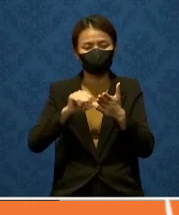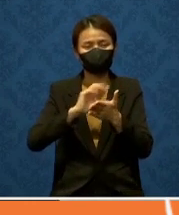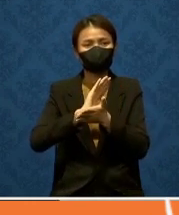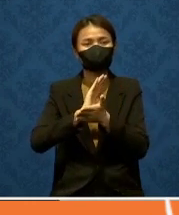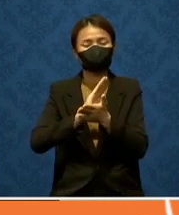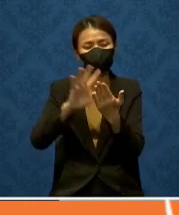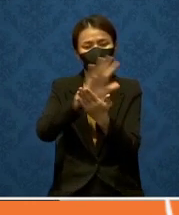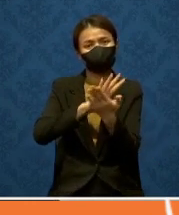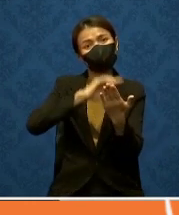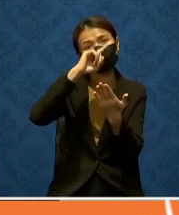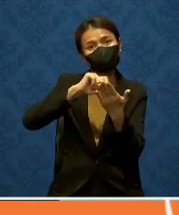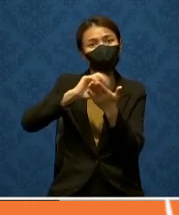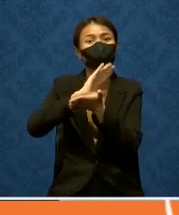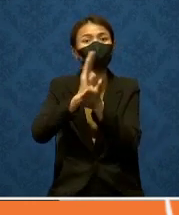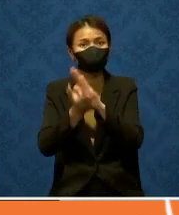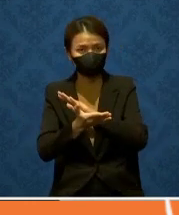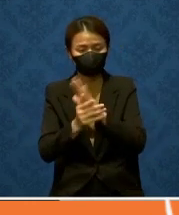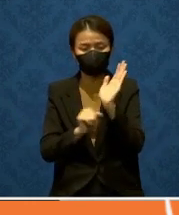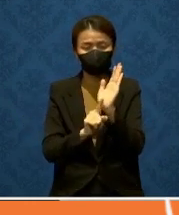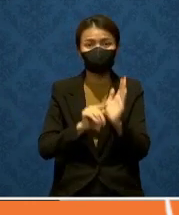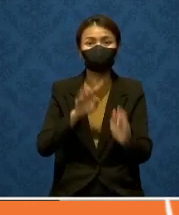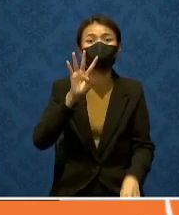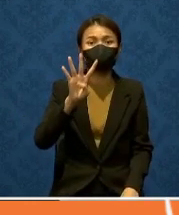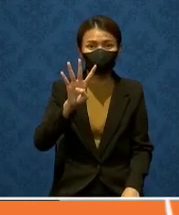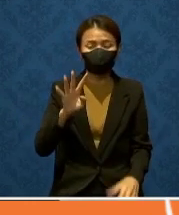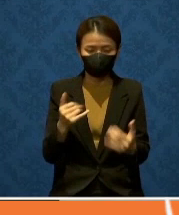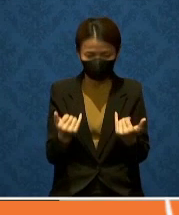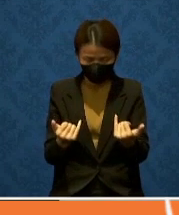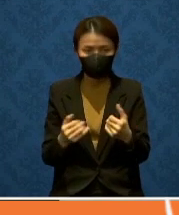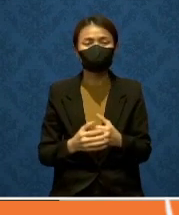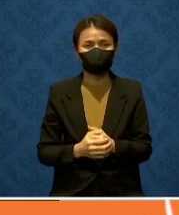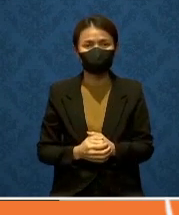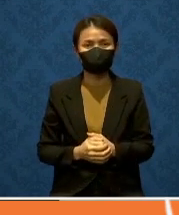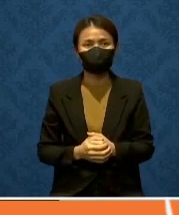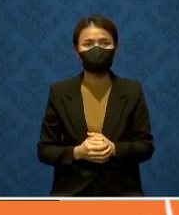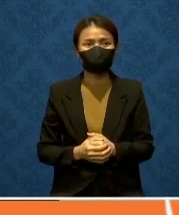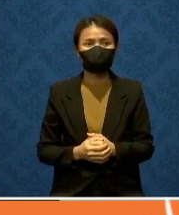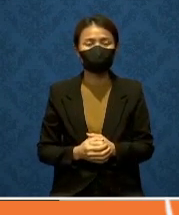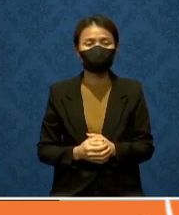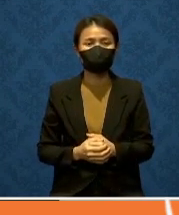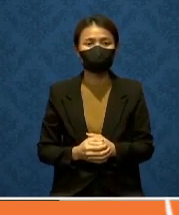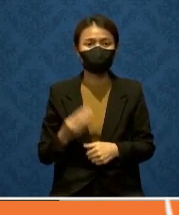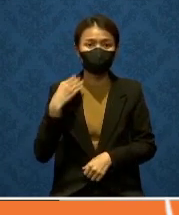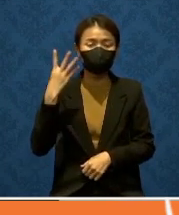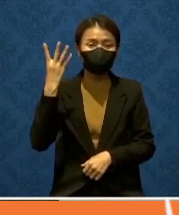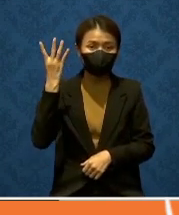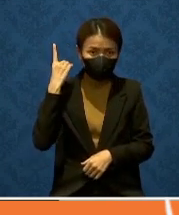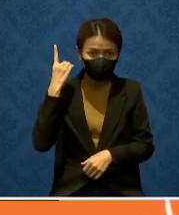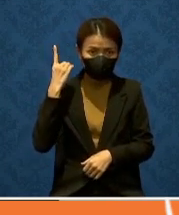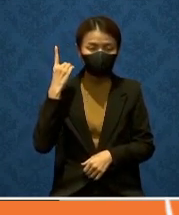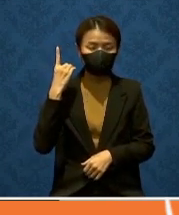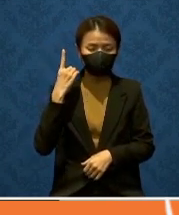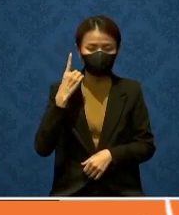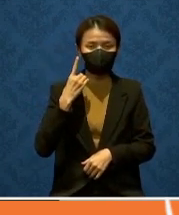ที่4นะครับตั้งแต่มีรายงานเข้ามาท่านประธานครับท่านประธานครับเมื่อวานนี้ผมแล้วก็หัวหน้าพรรคได้มีโอก